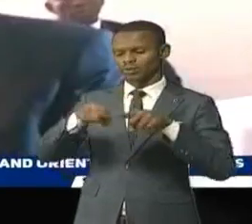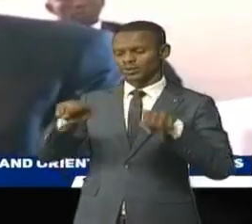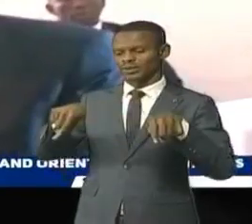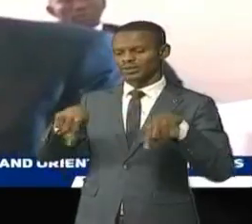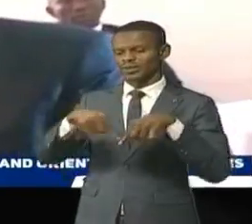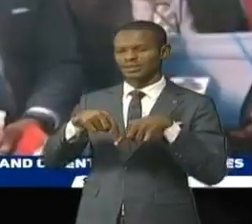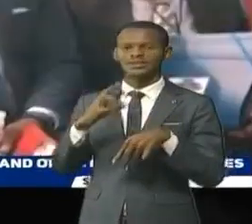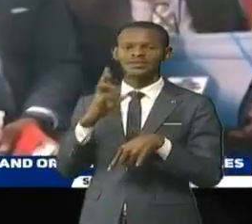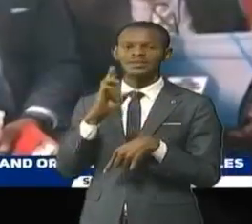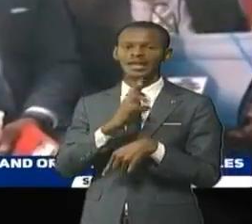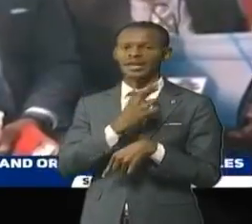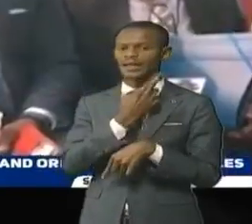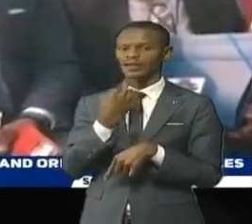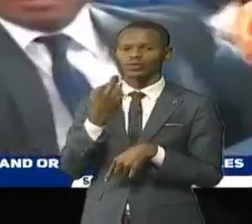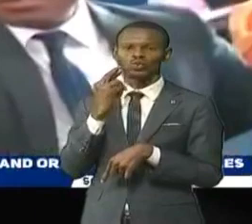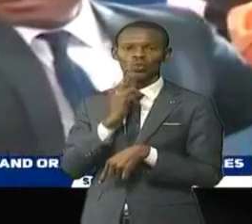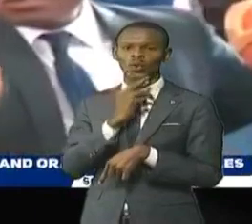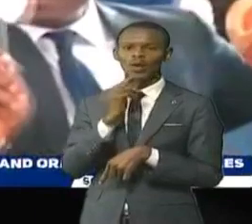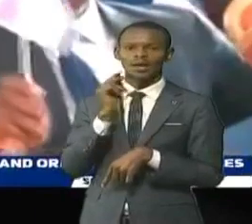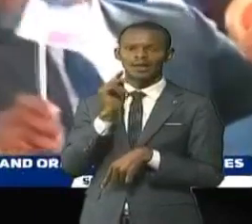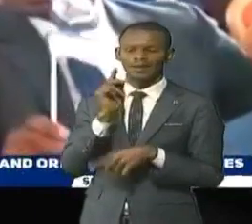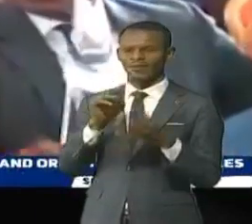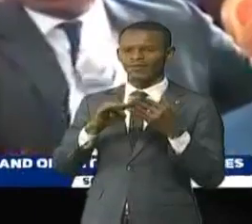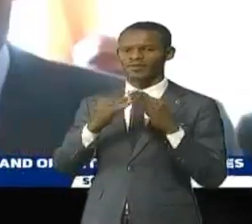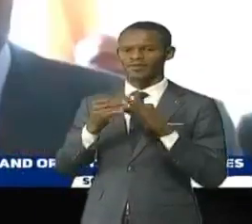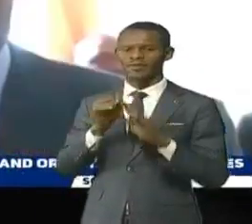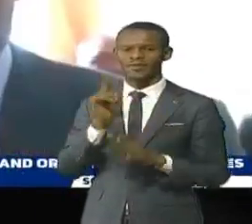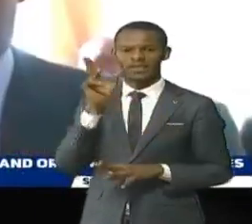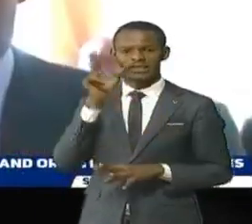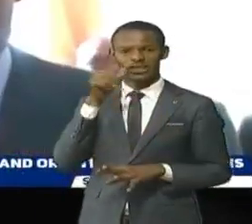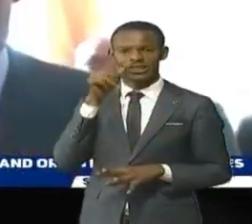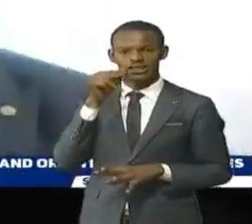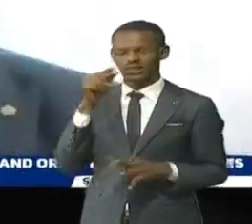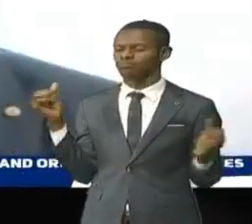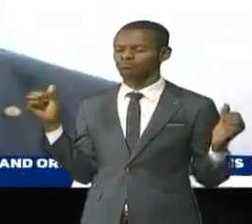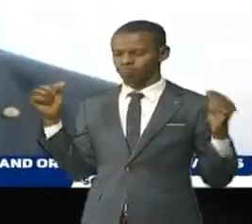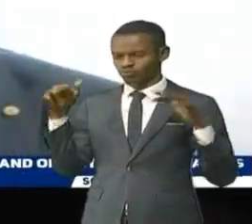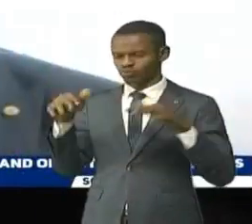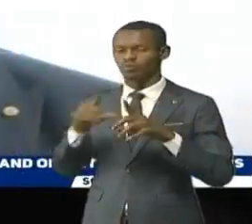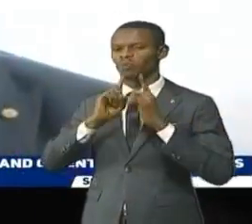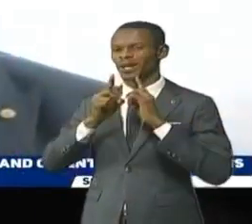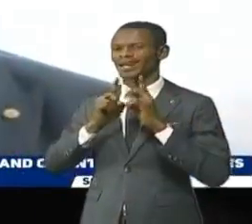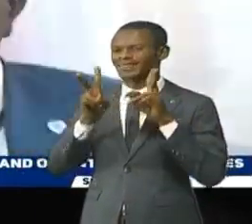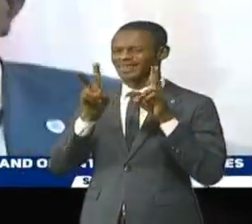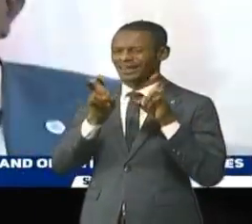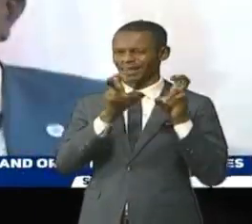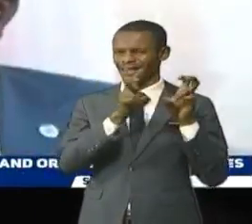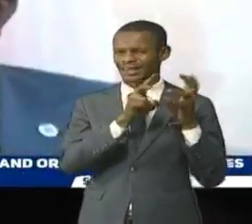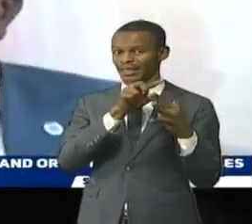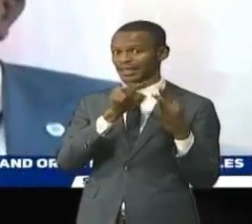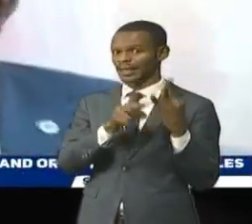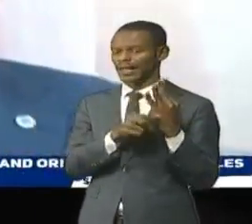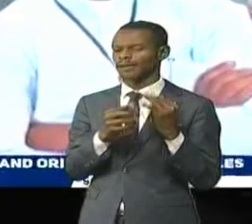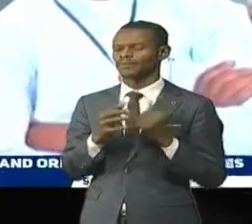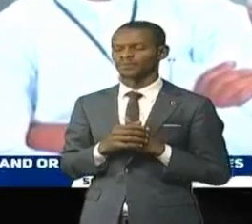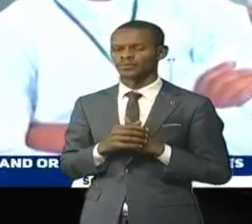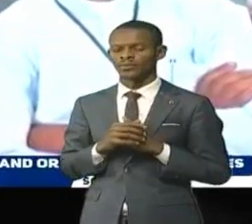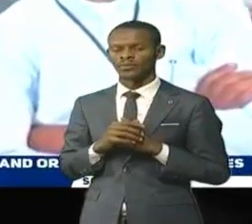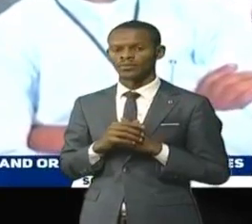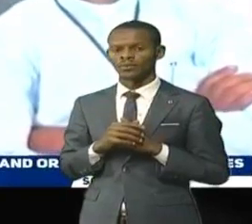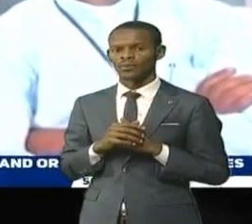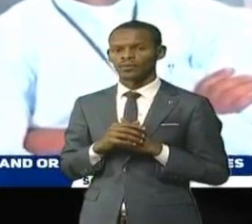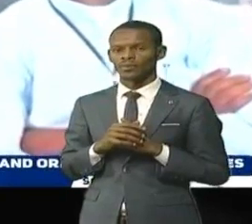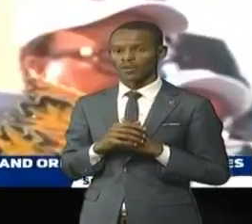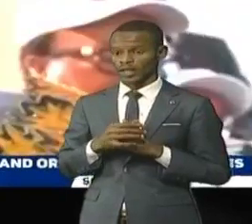Fourchette de Kisangani pour passer au crible ces différentes thématiques. Dans ce monde des circonstances, le vice-gouverneur de la Tchopo